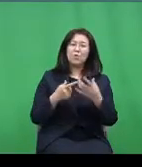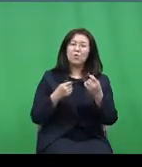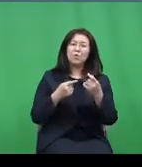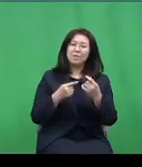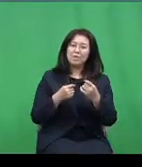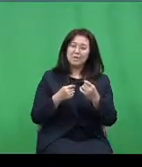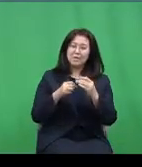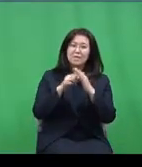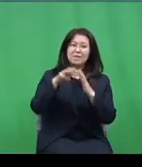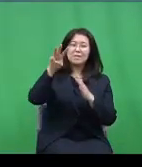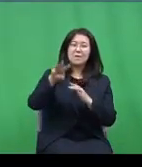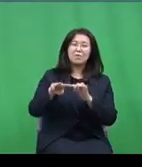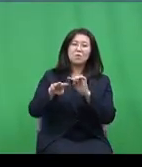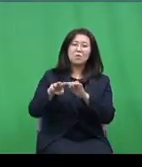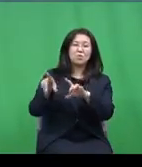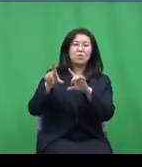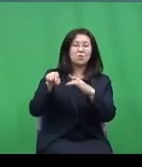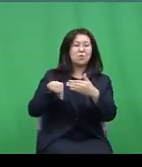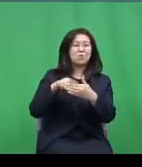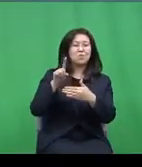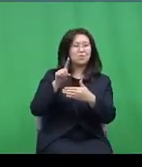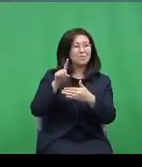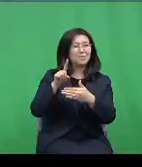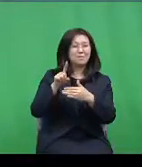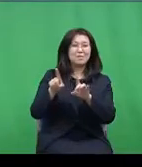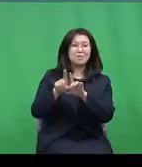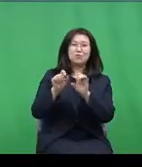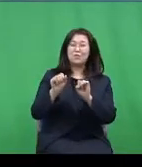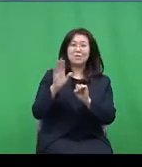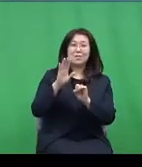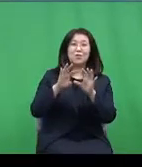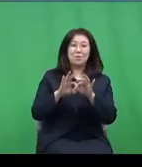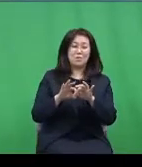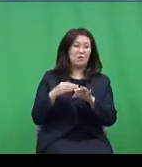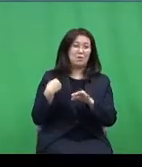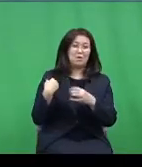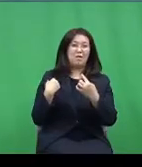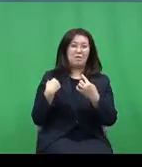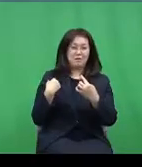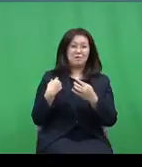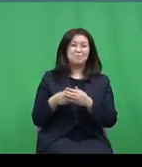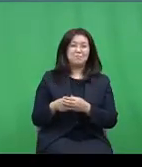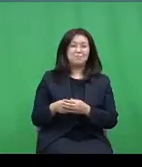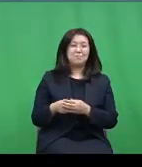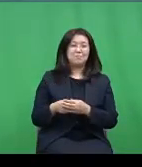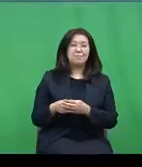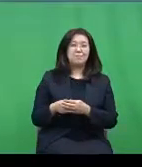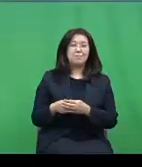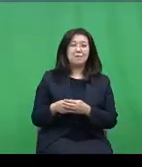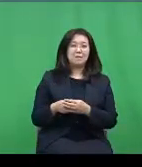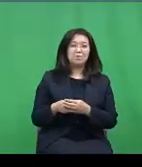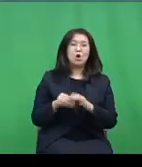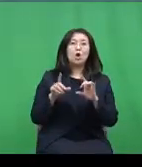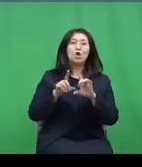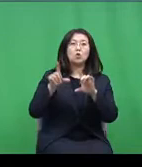石川県の方がどういうふうにおっしゃってるか、そばにいたわけじゃありませんけども。まぁ、あ、今ね、